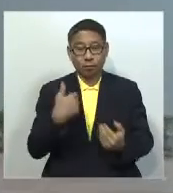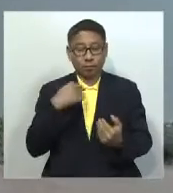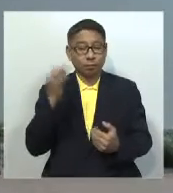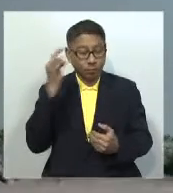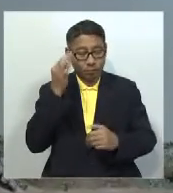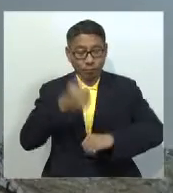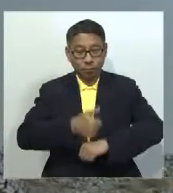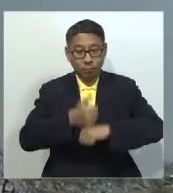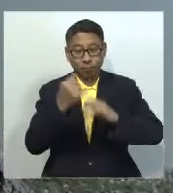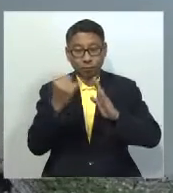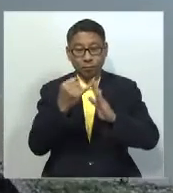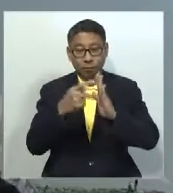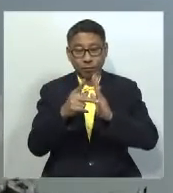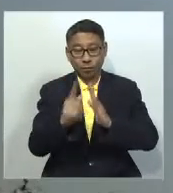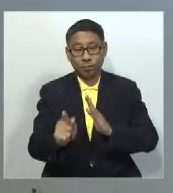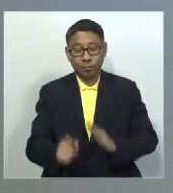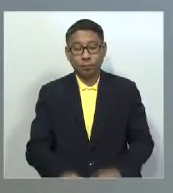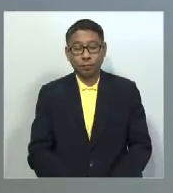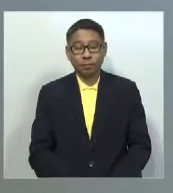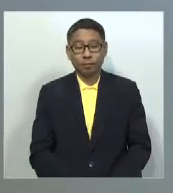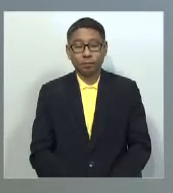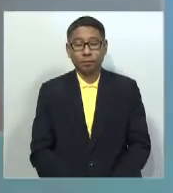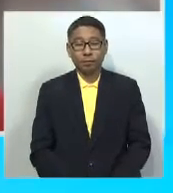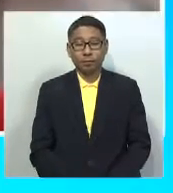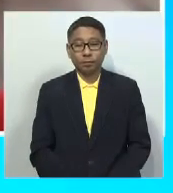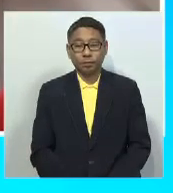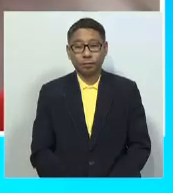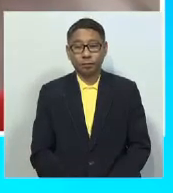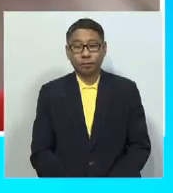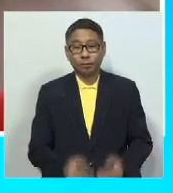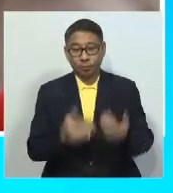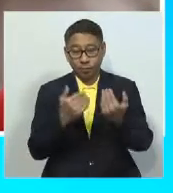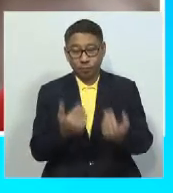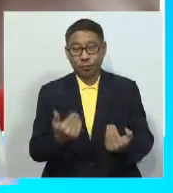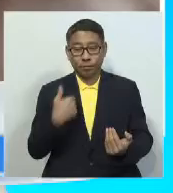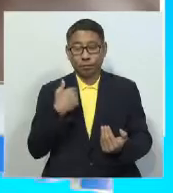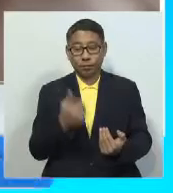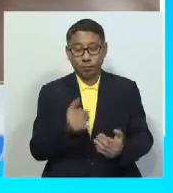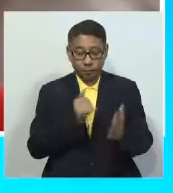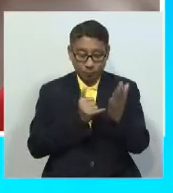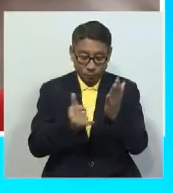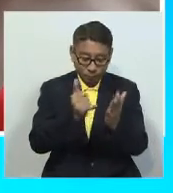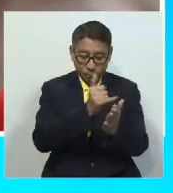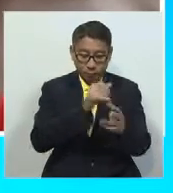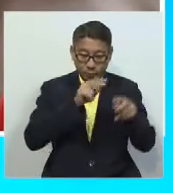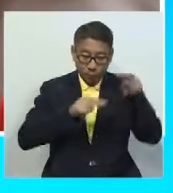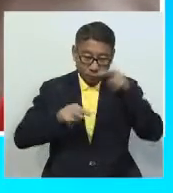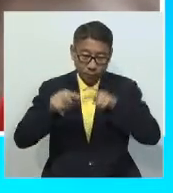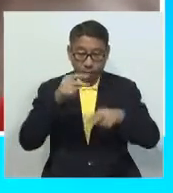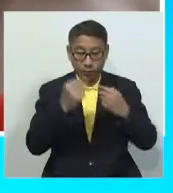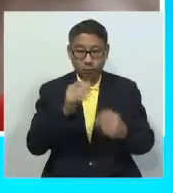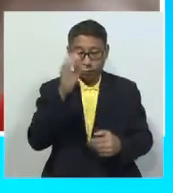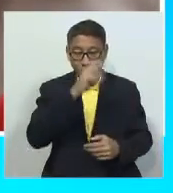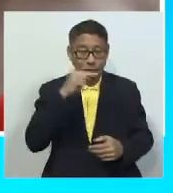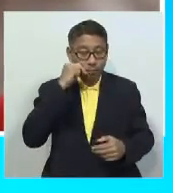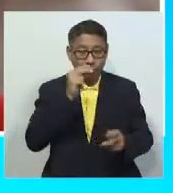ไปฟังเสียงผู้ว่าราชการจังหวัดขอนแก่นกันค่ะ จากวันนี้เนี่ยเราก็จะออกสำรวจจุดต่างๆเพื่อที่จะหาจุด